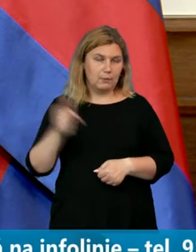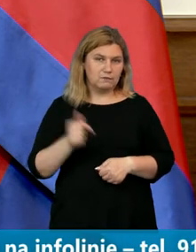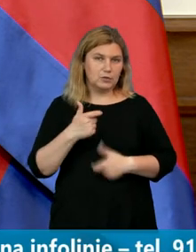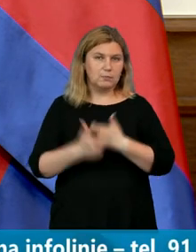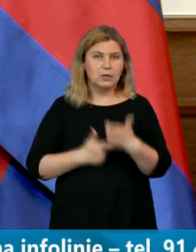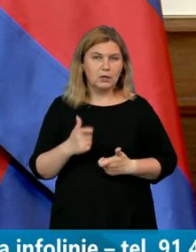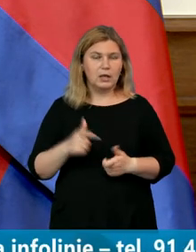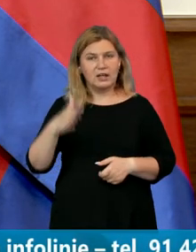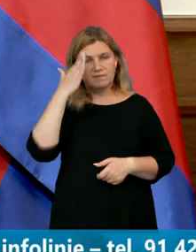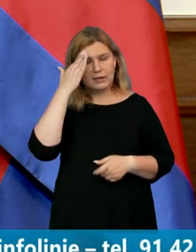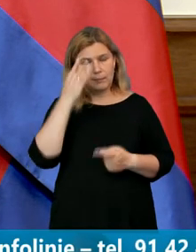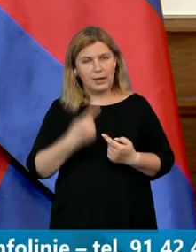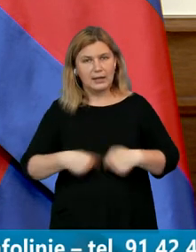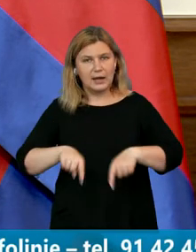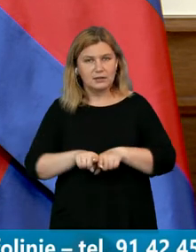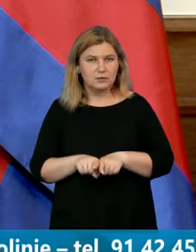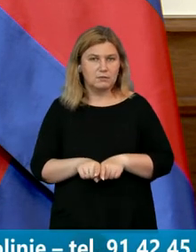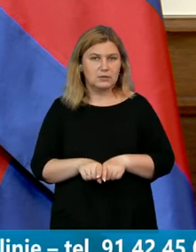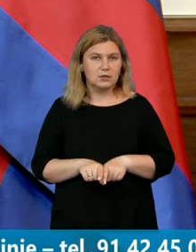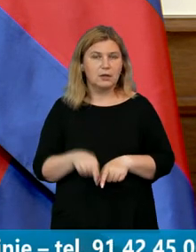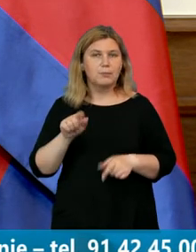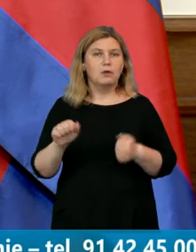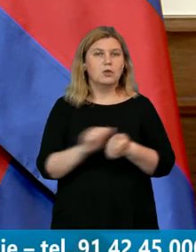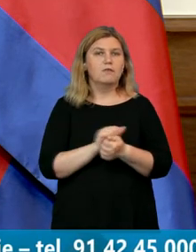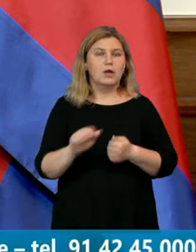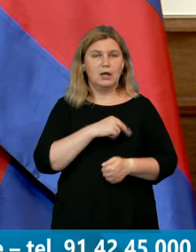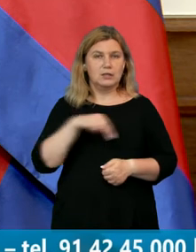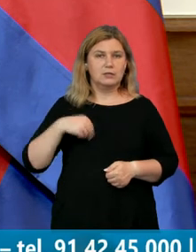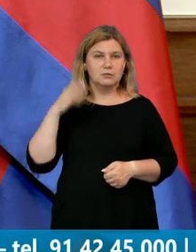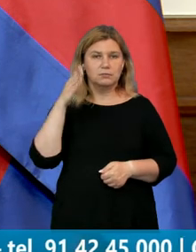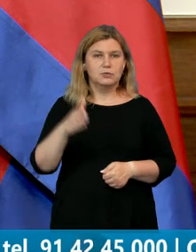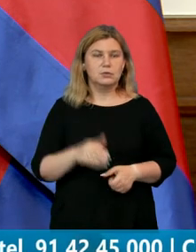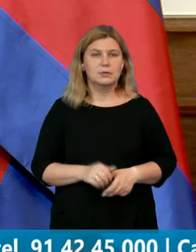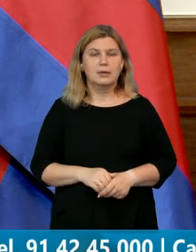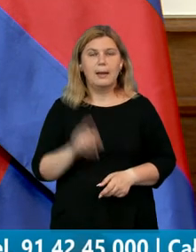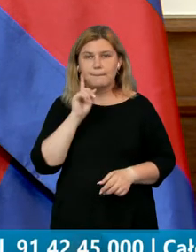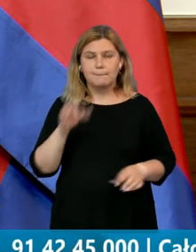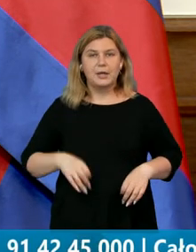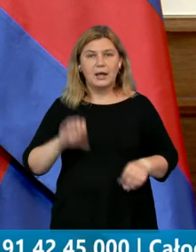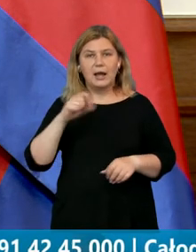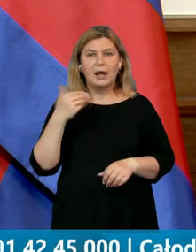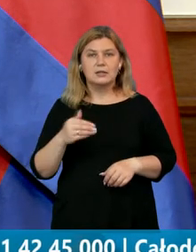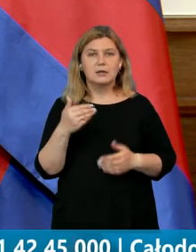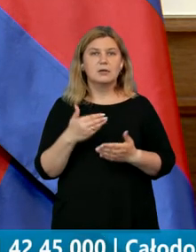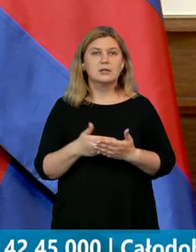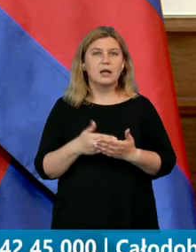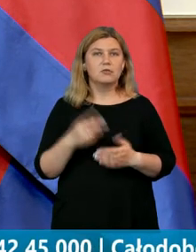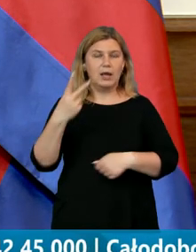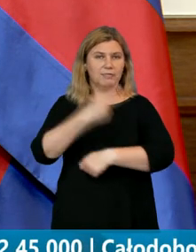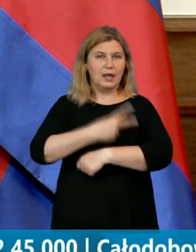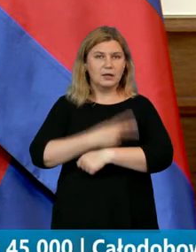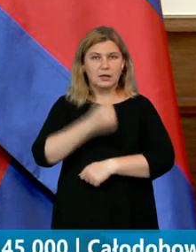i świadomie realizować, bo to jest walka o naszą przyszłość. Pan Adam. Czemu w tym mieście taksi nie może poruszać